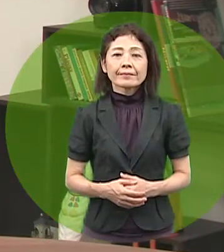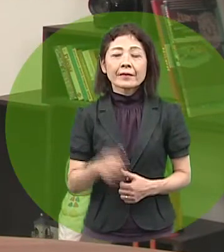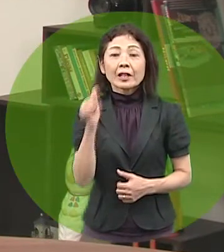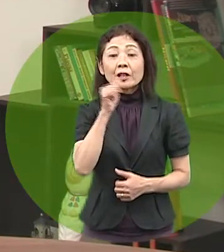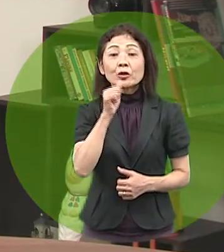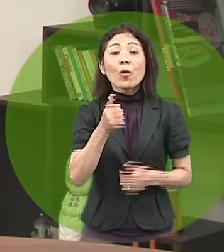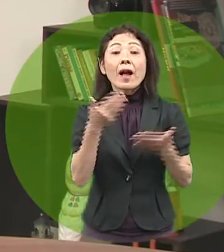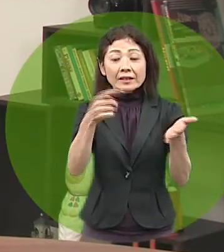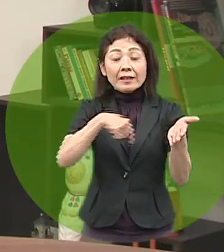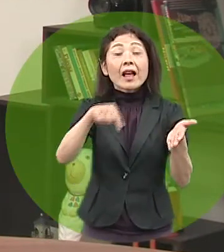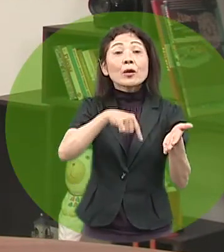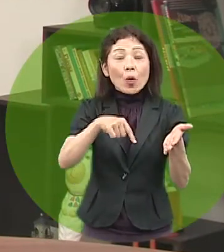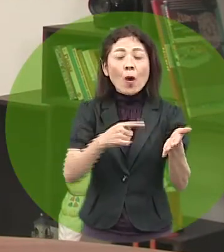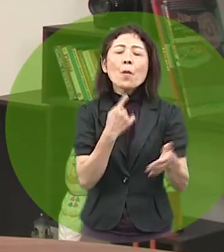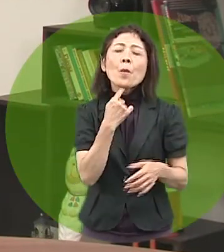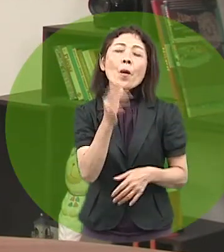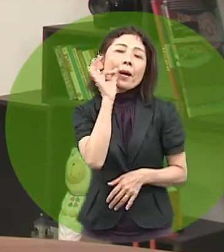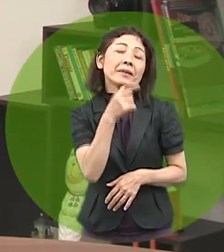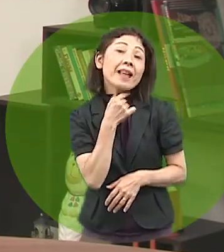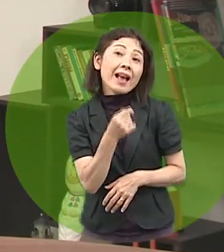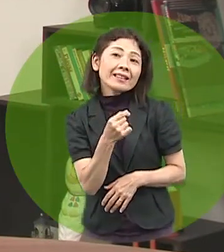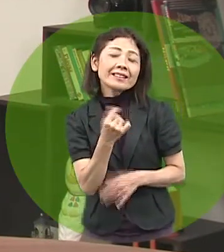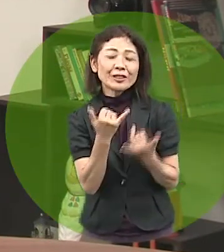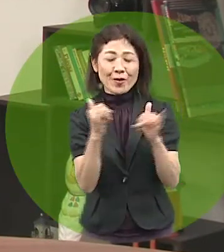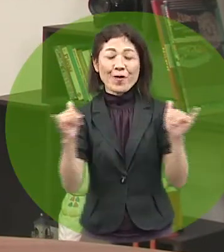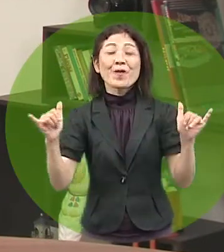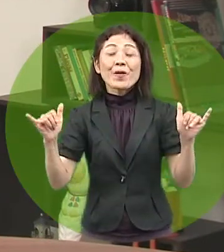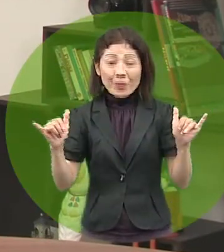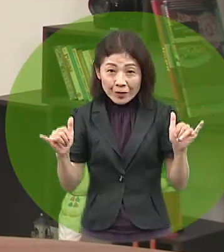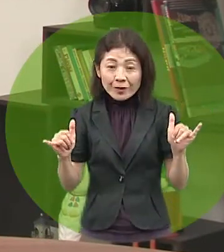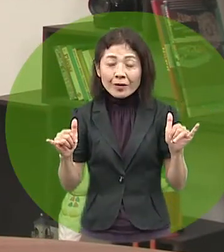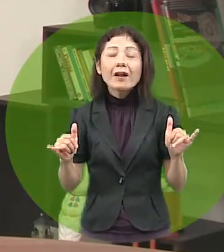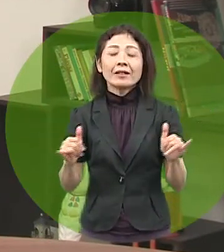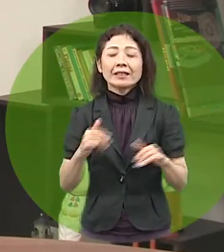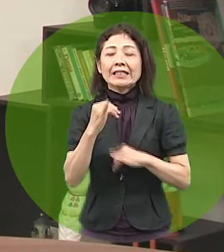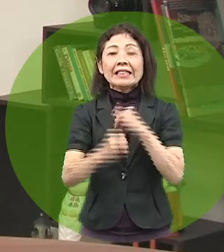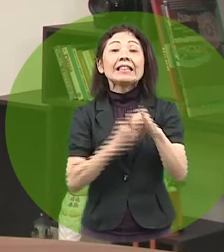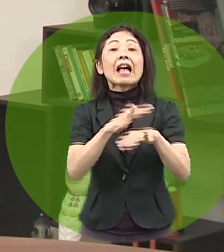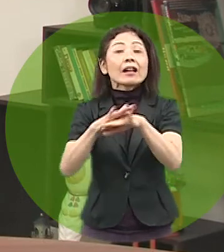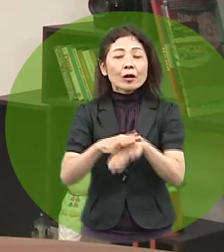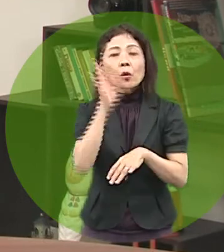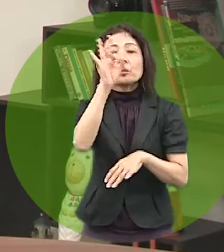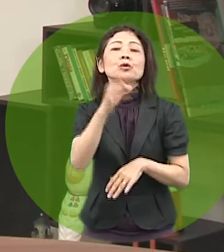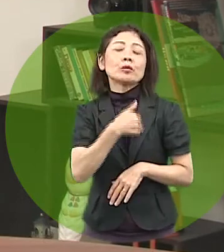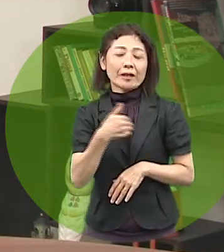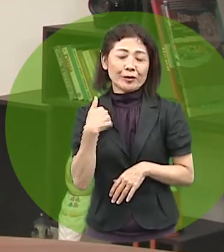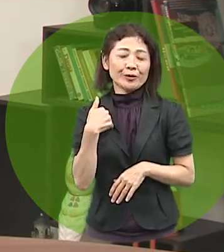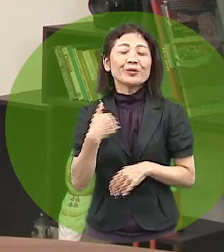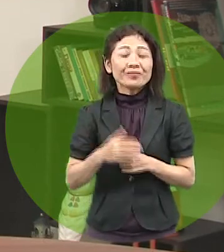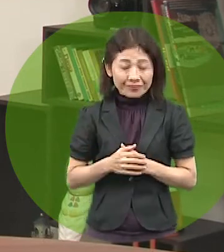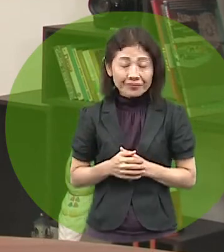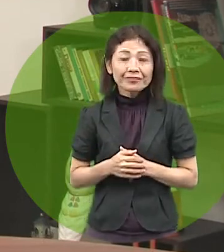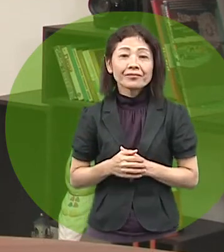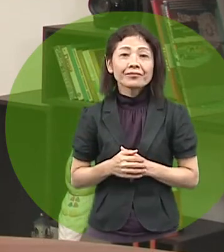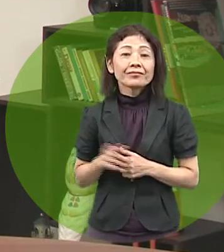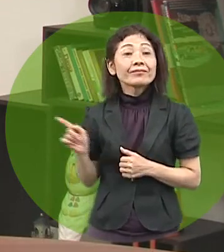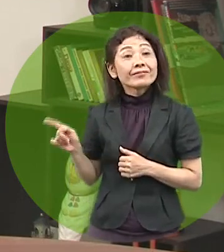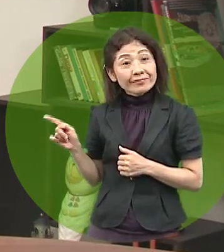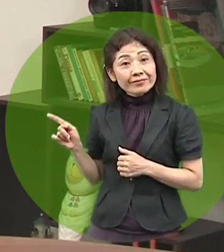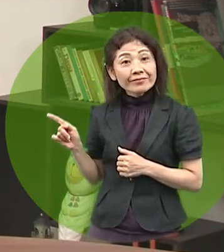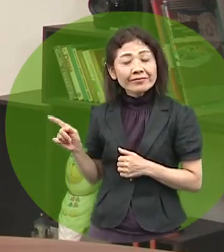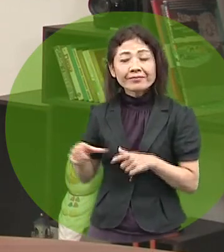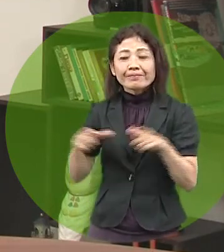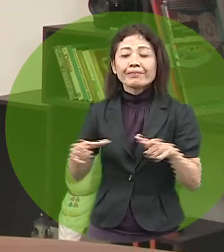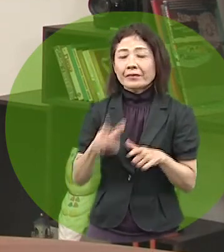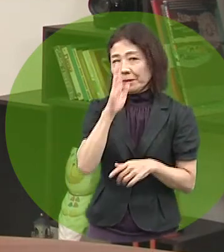3でご紹介した内容をもう一度見たいという方うまんち広場はインターネットでもご覧いただけますこちらに